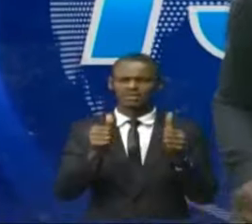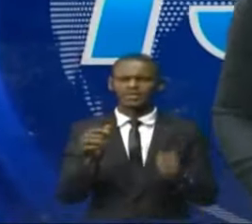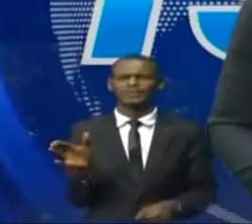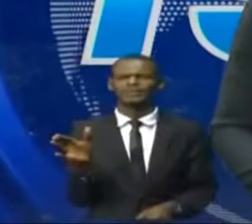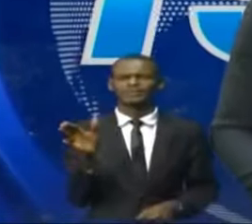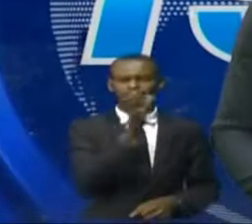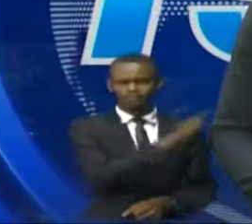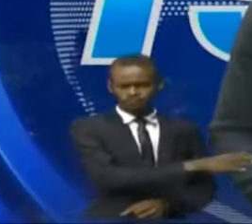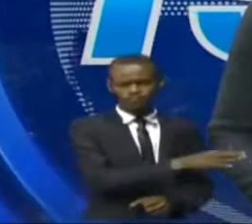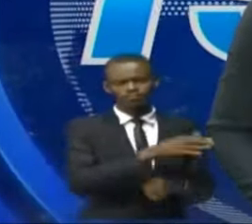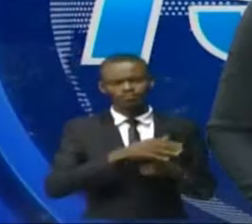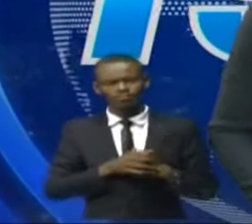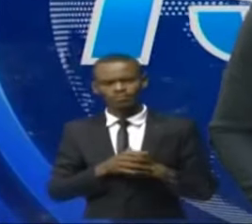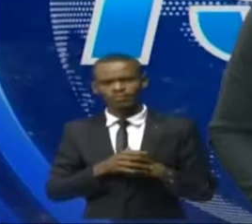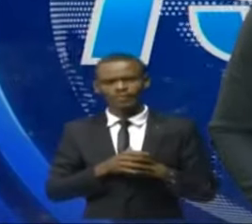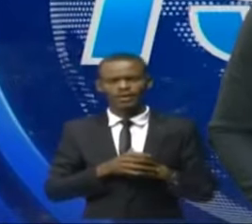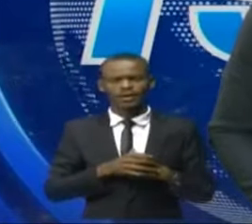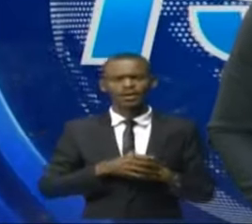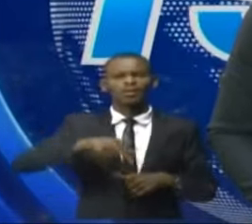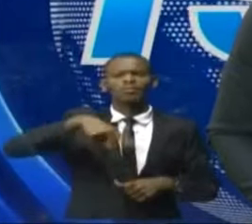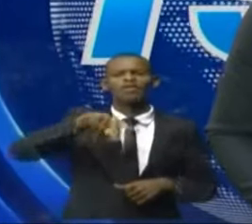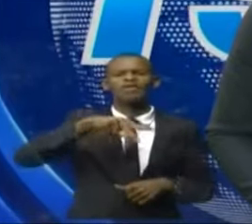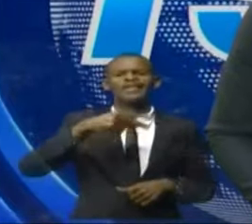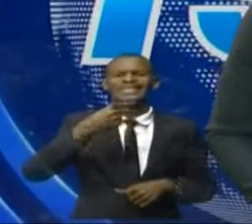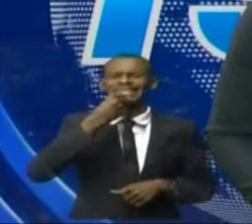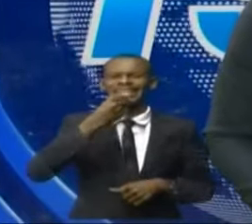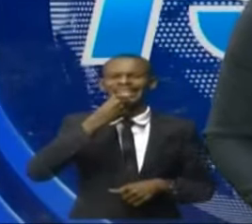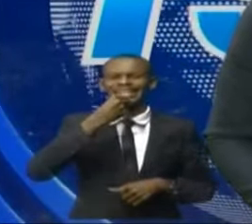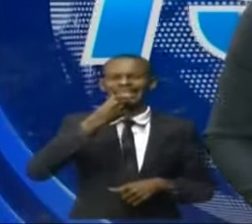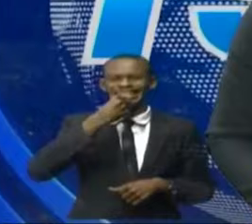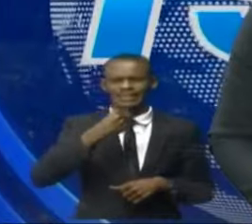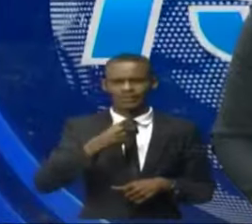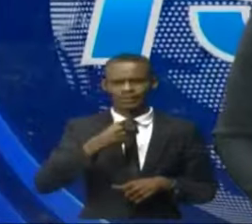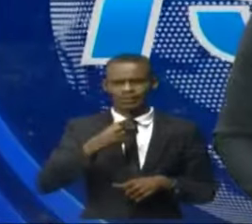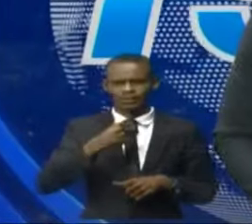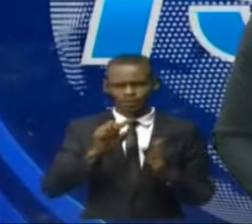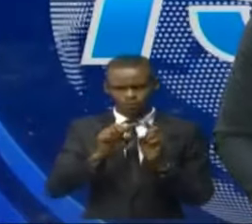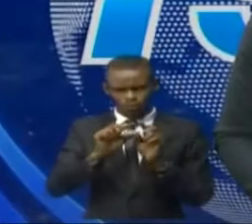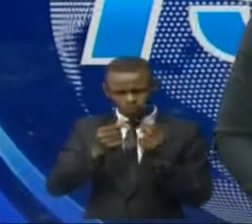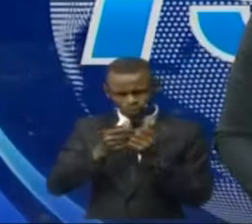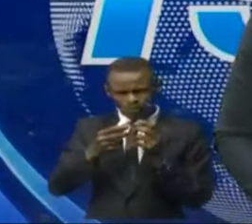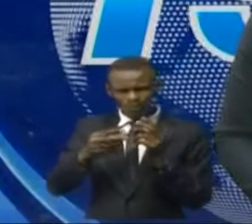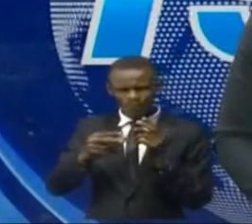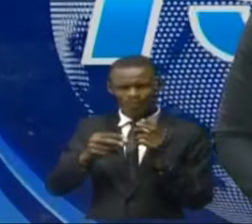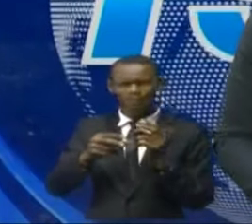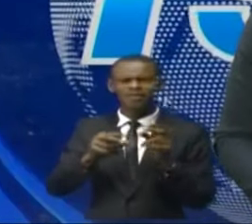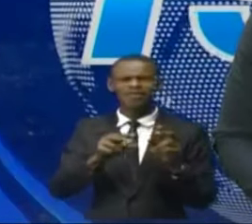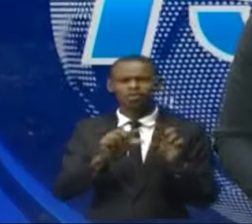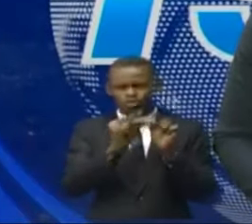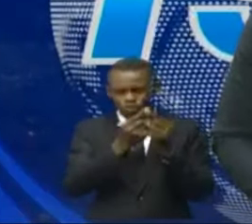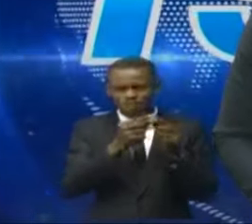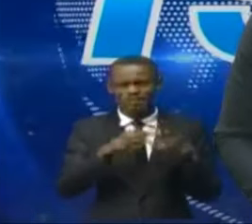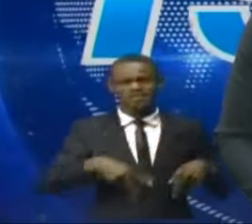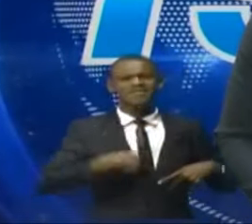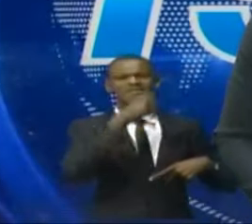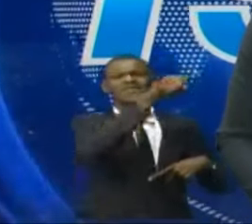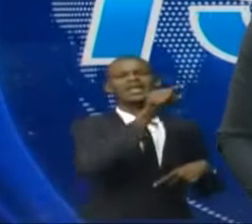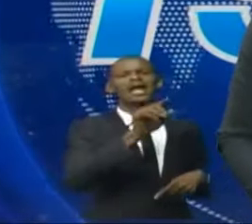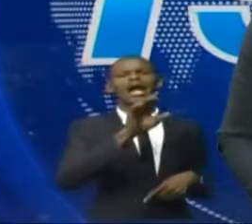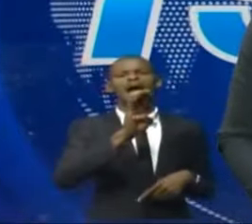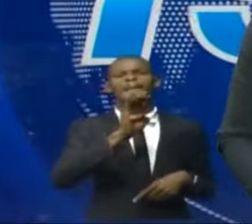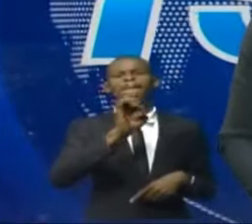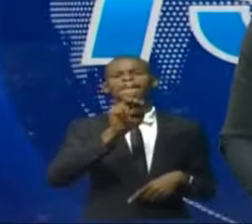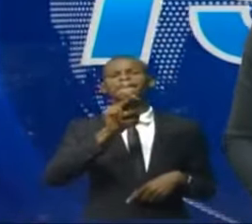La communauté kassayenne vivant à Bendi se range derrière la vision du garant de la nation pour un État fort au cœur de